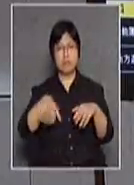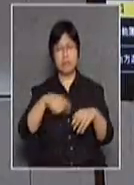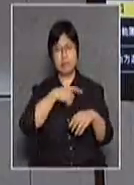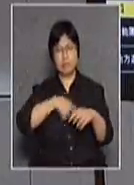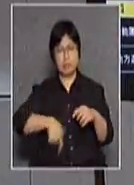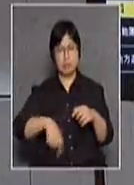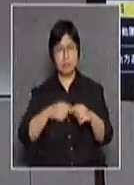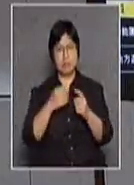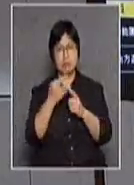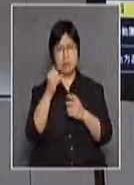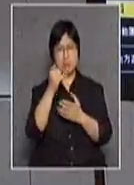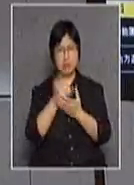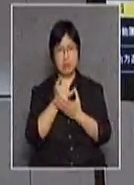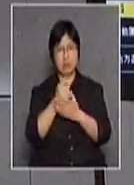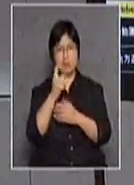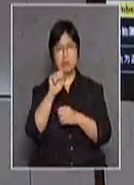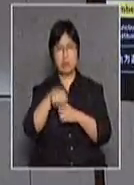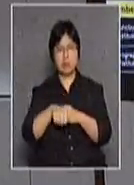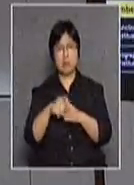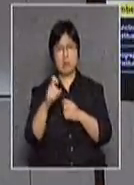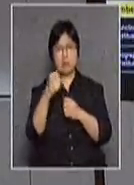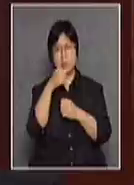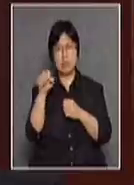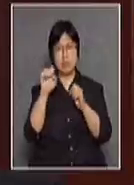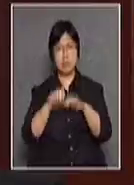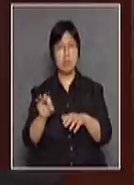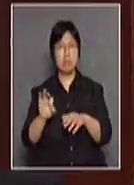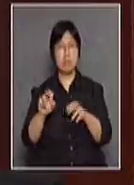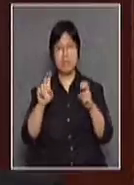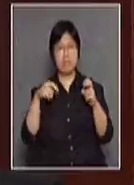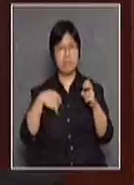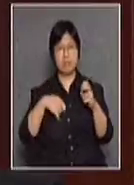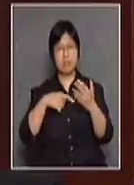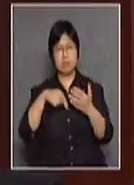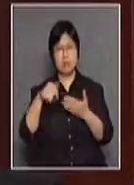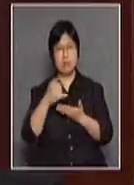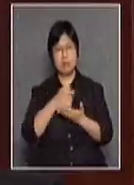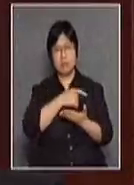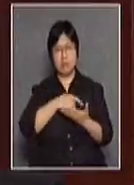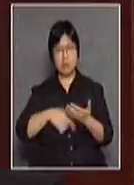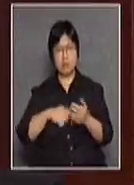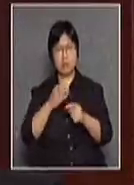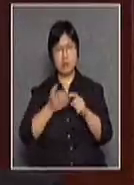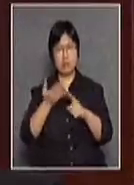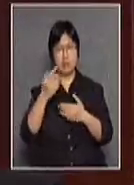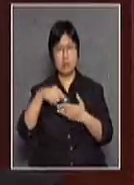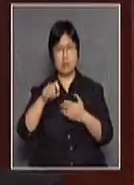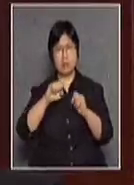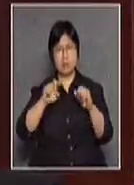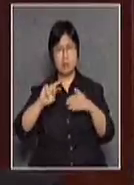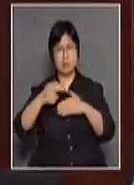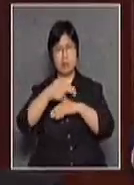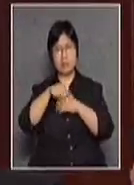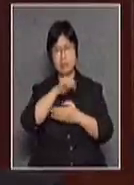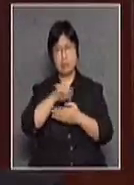生的議員，十三位出席，一位贊成，九位反對，沒有人棄權。議題未獲得兩部分在席委員分別以過半數贊成。我宣布修正案被